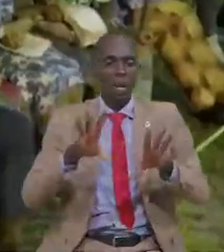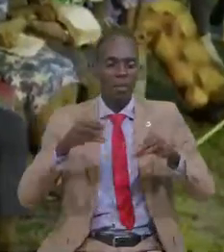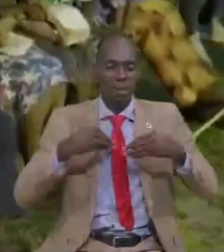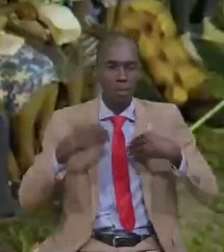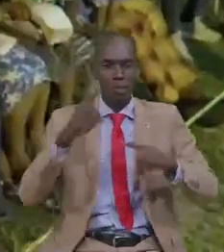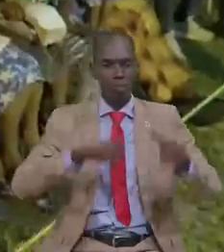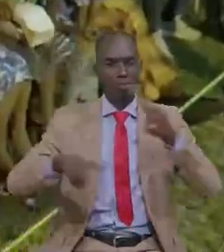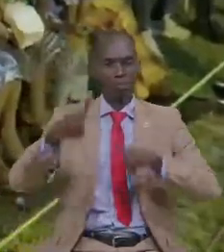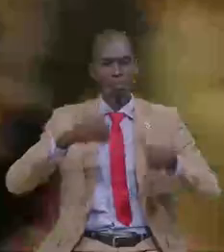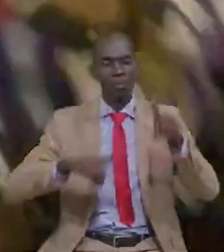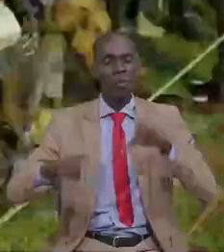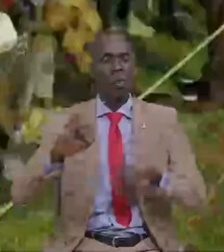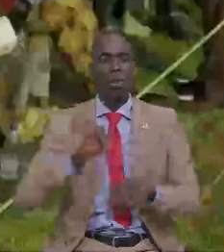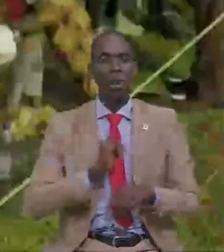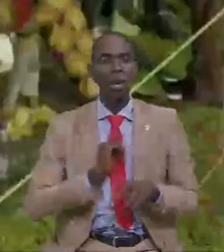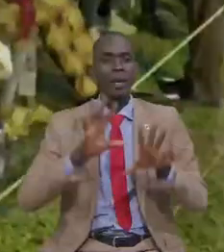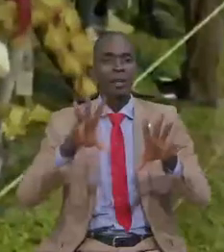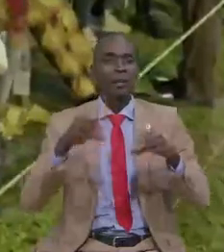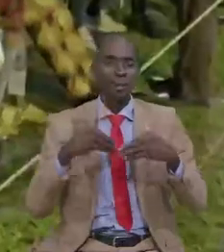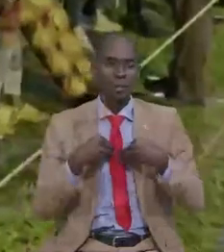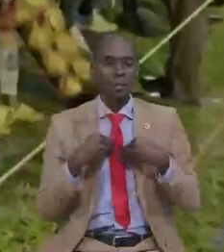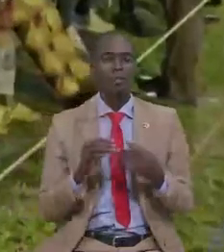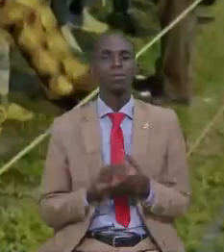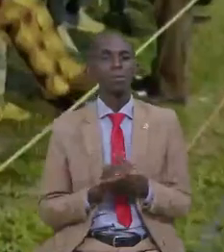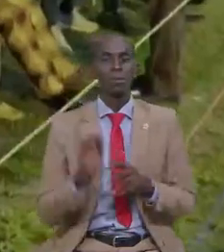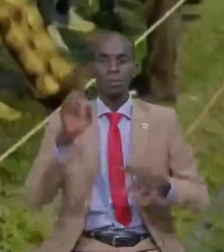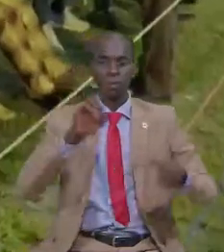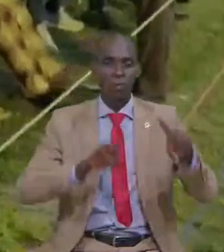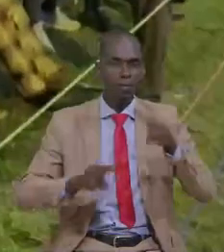J'accepte, il faut le répéter, j'accepte,